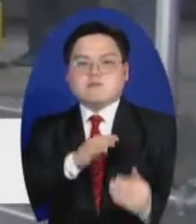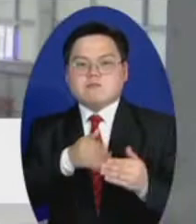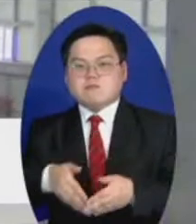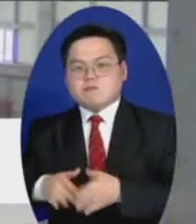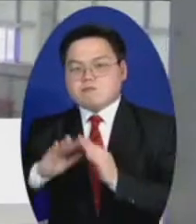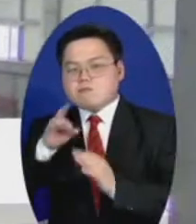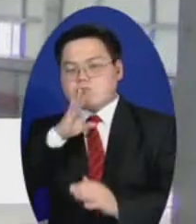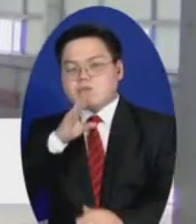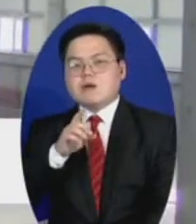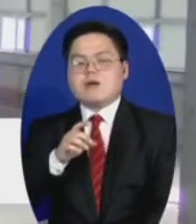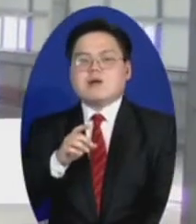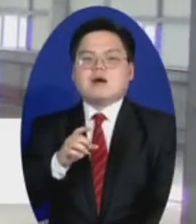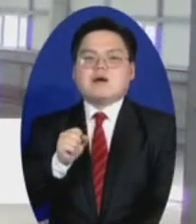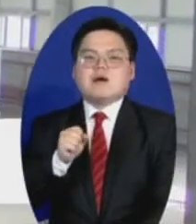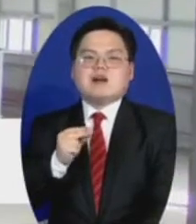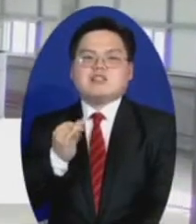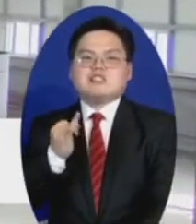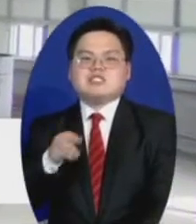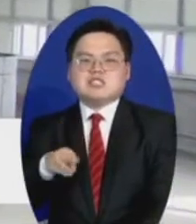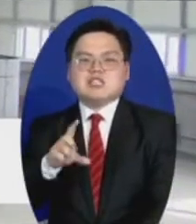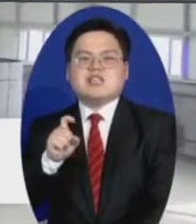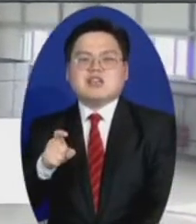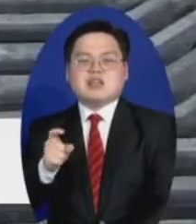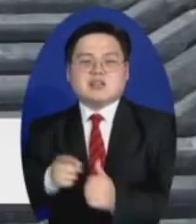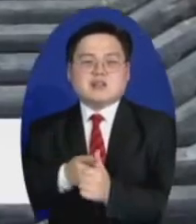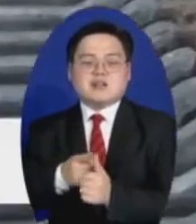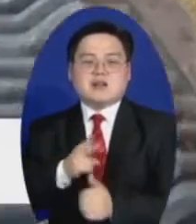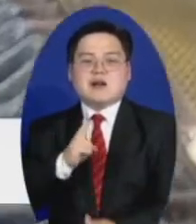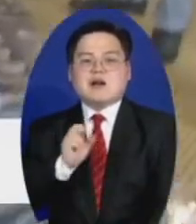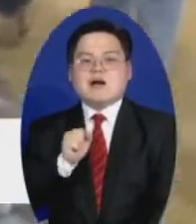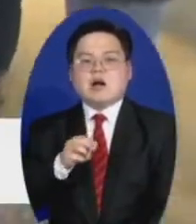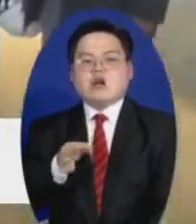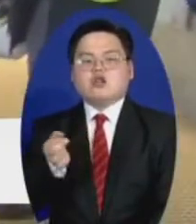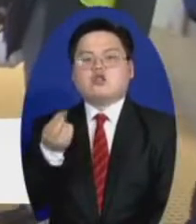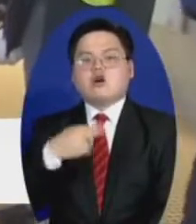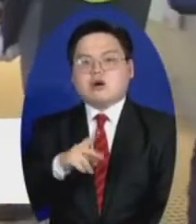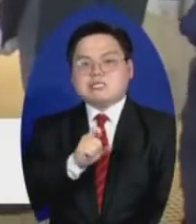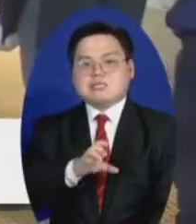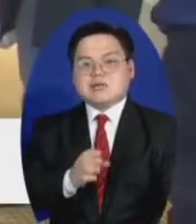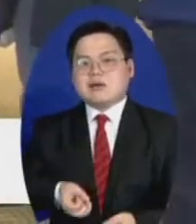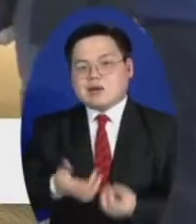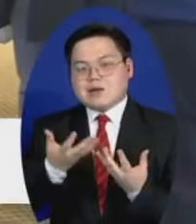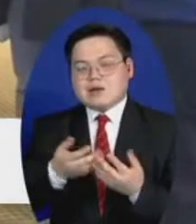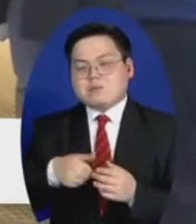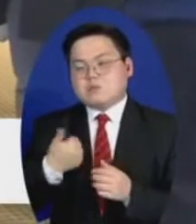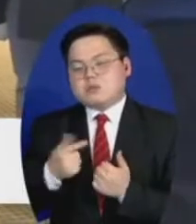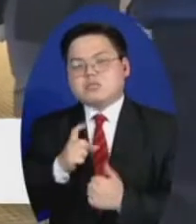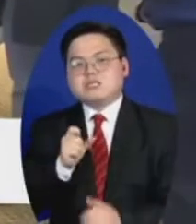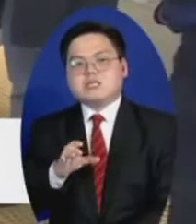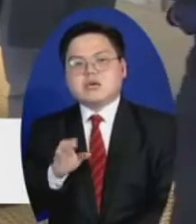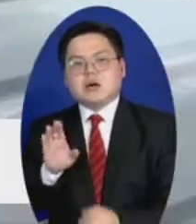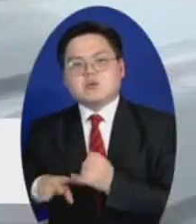байгуулсан Эрдмийн ачаат их зэсэрдийн хогсон үйлдвэрүүд катодын зис гаргадаг. Зарим нь зэсээр эцсийн